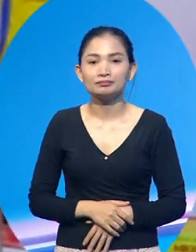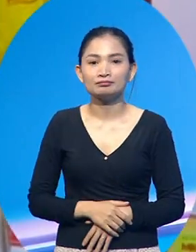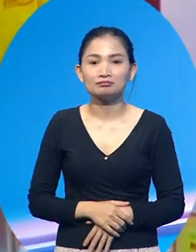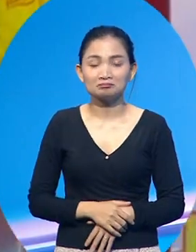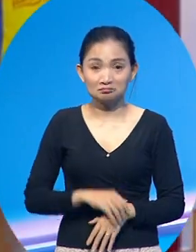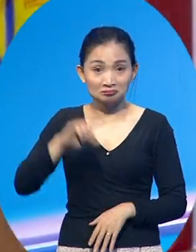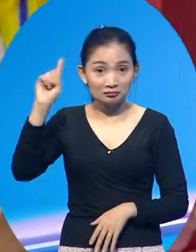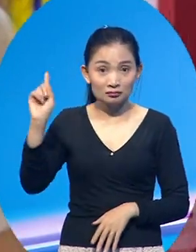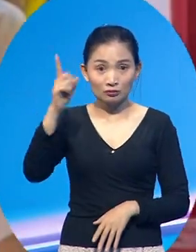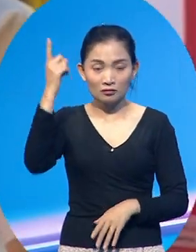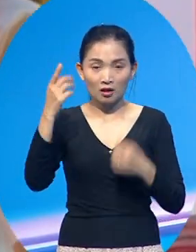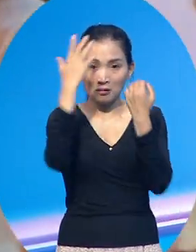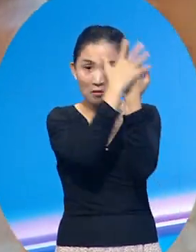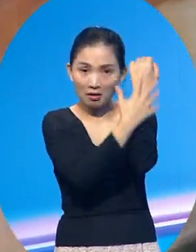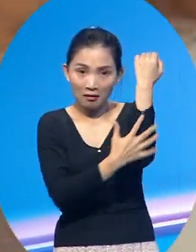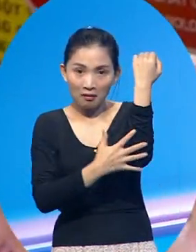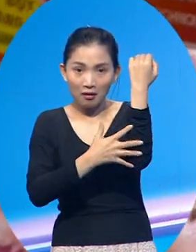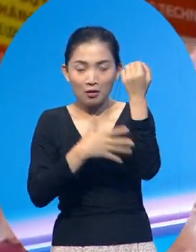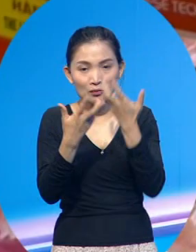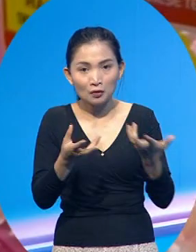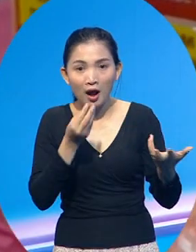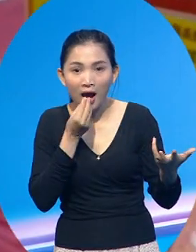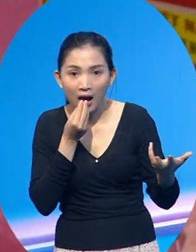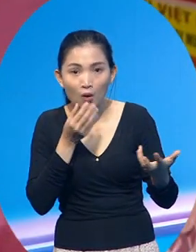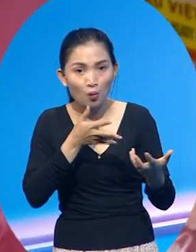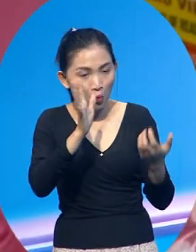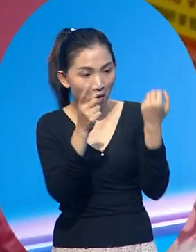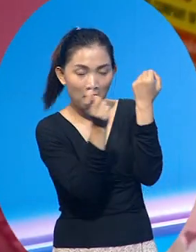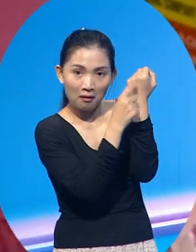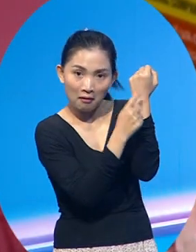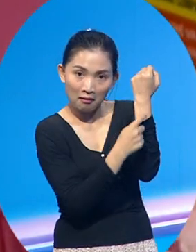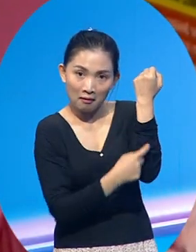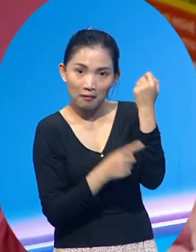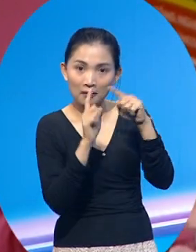đồ ẩm thực với đầy đủ những sản phẩm độc đáo, đặc sắc của ẩm thực các vùng miền trên cả nước.